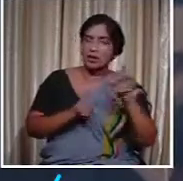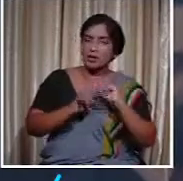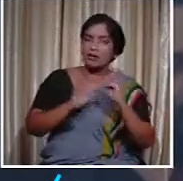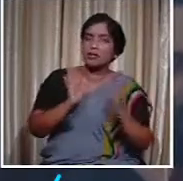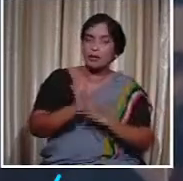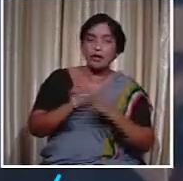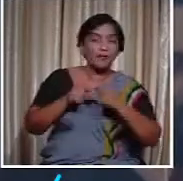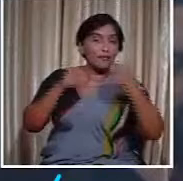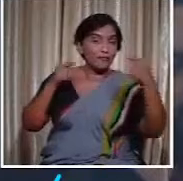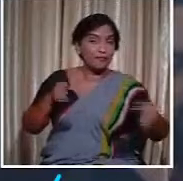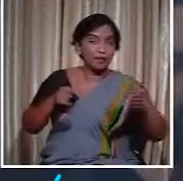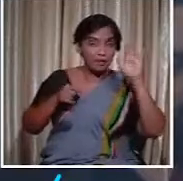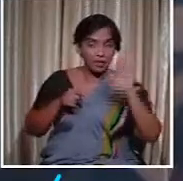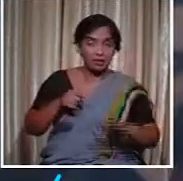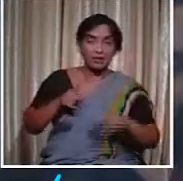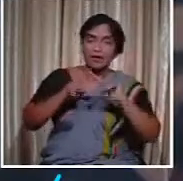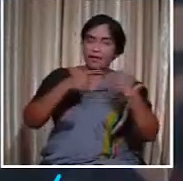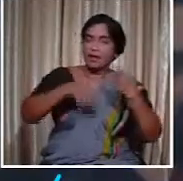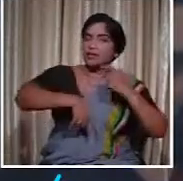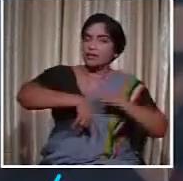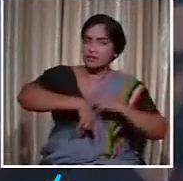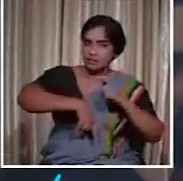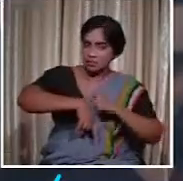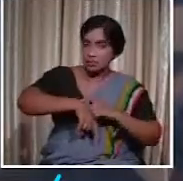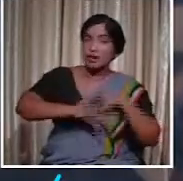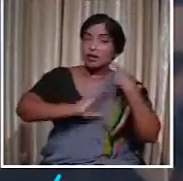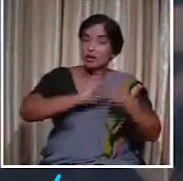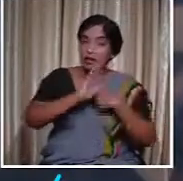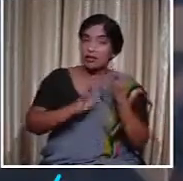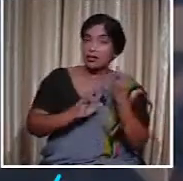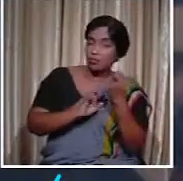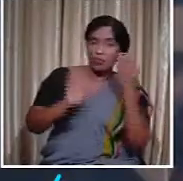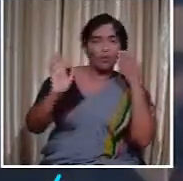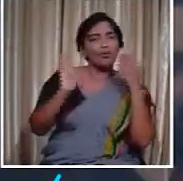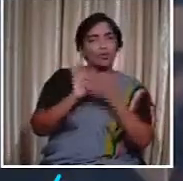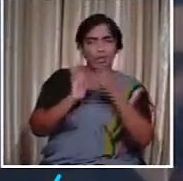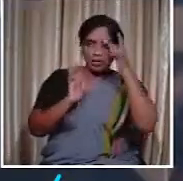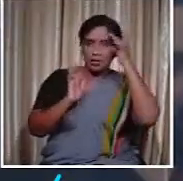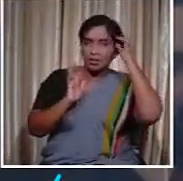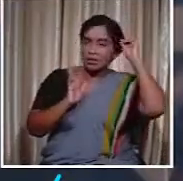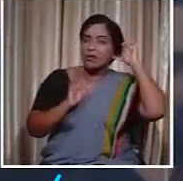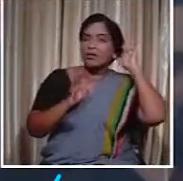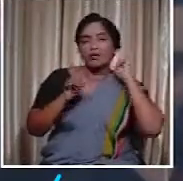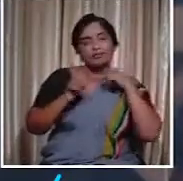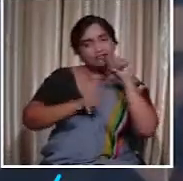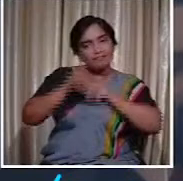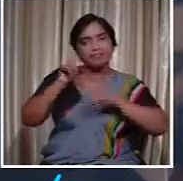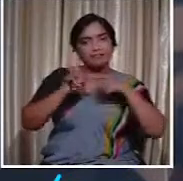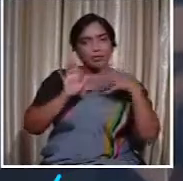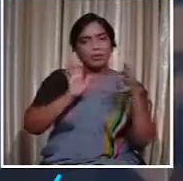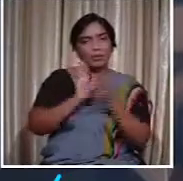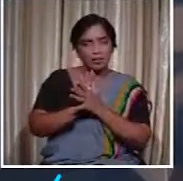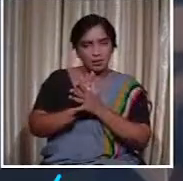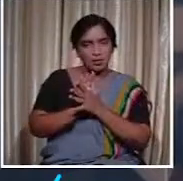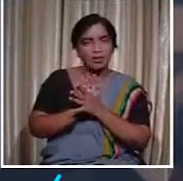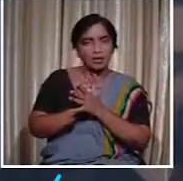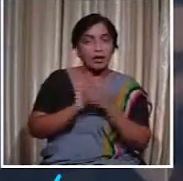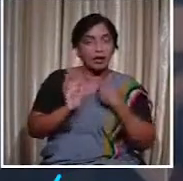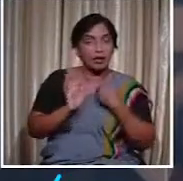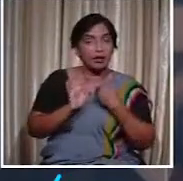අගමැතිතුමා විපක්ෂයේ ඉන්නකොට විවිධ අවස්ථාවලදී රටේ ආර්ථිකය සම්බන්ධව අපිත් එක්කත් මේ කතා කරලා තියෙනවා. මොකද එතුමා